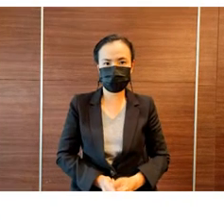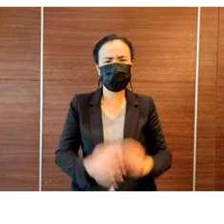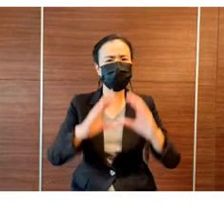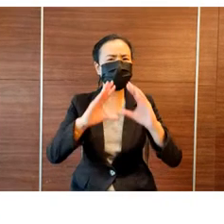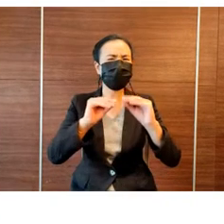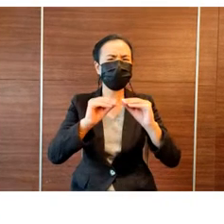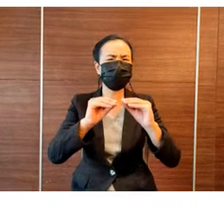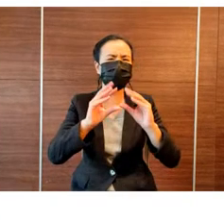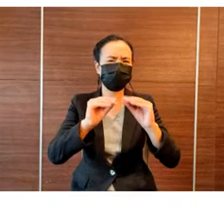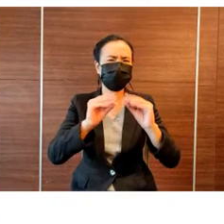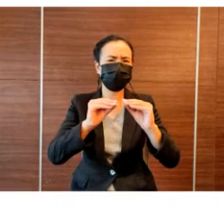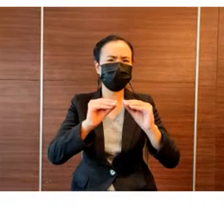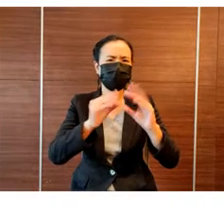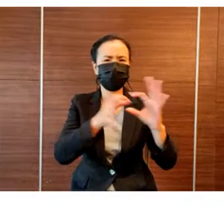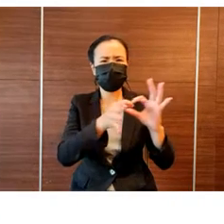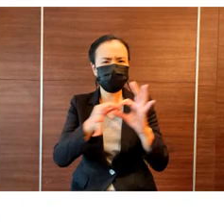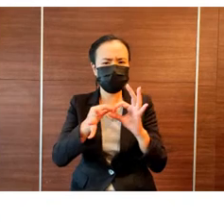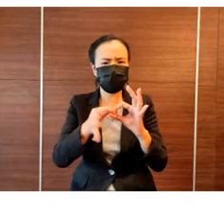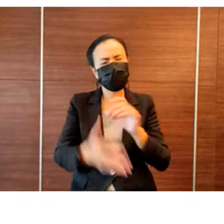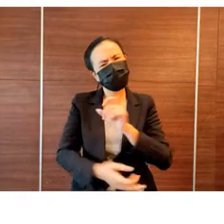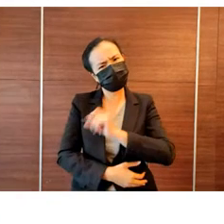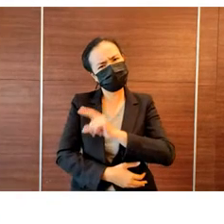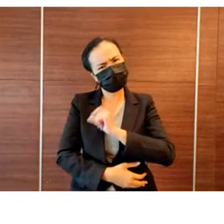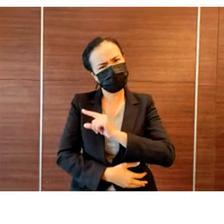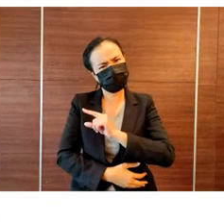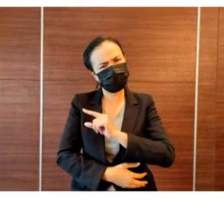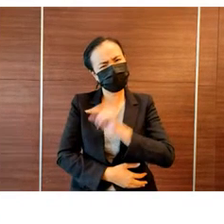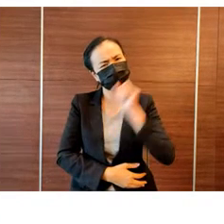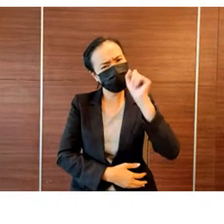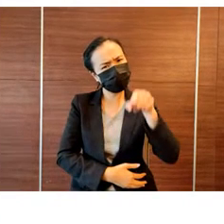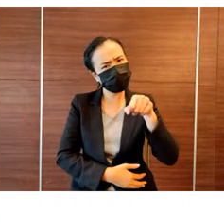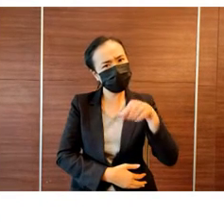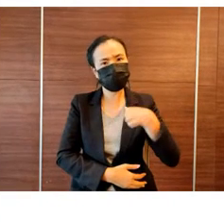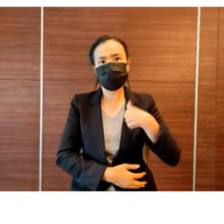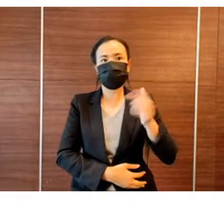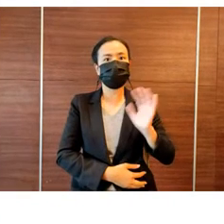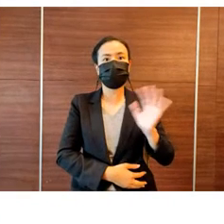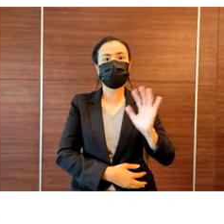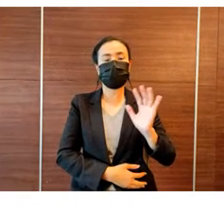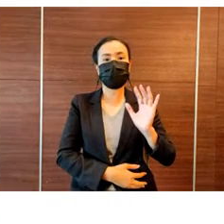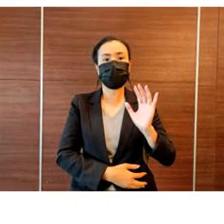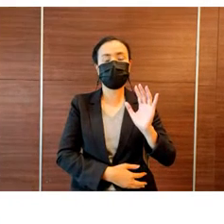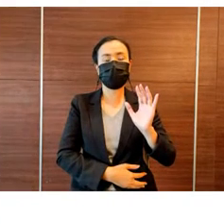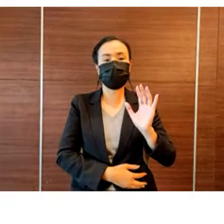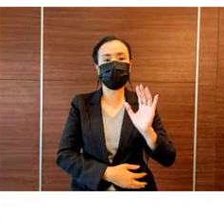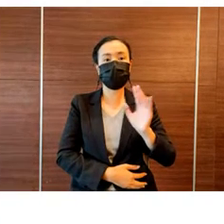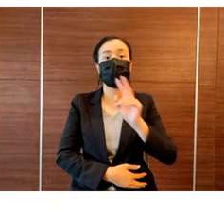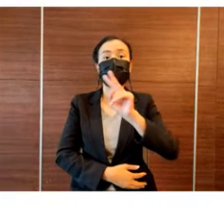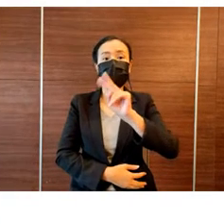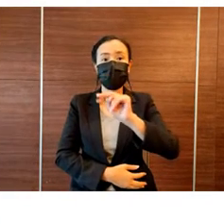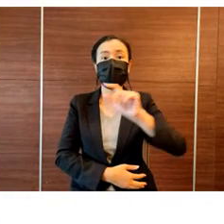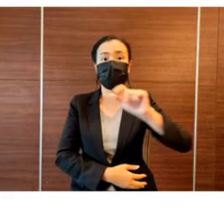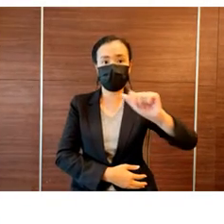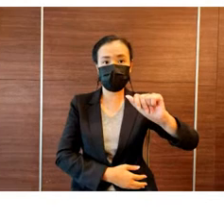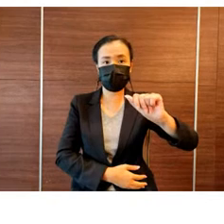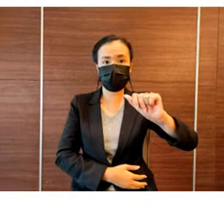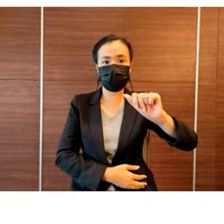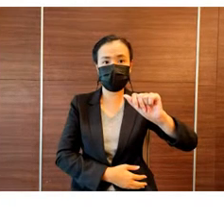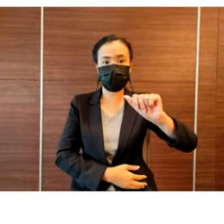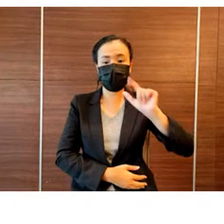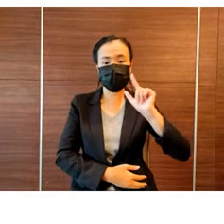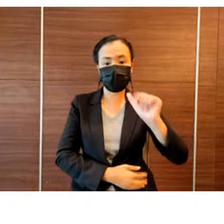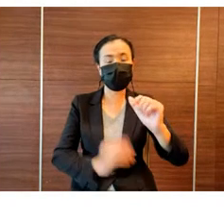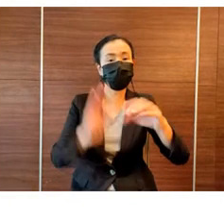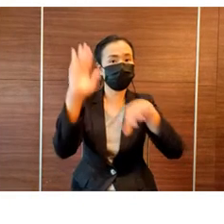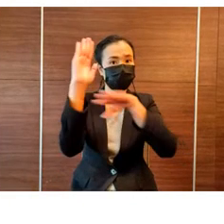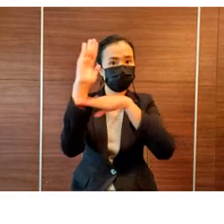ประชุมกันที่เกี่ยวข้องกับศาสนาหน่อยๆแต่จริงๆแล้วเนี่ยมันไม่ใช่ จริงๆเนี่ย NA เนี่ยมันมีหลักกระบ